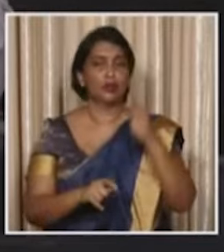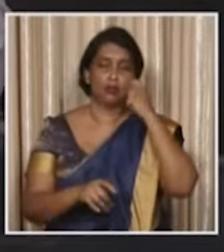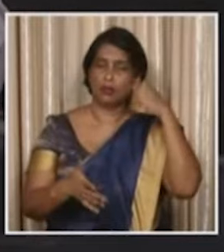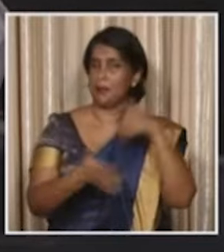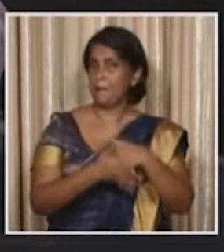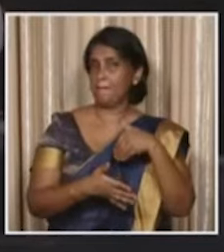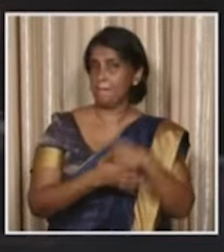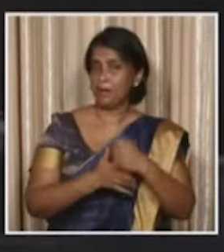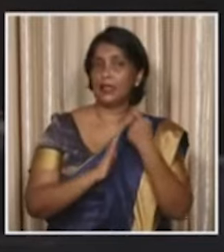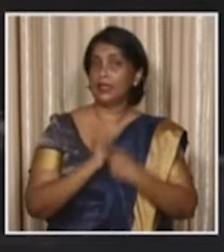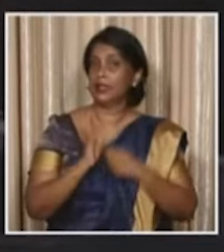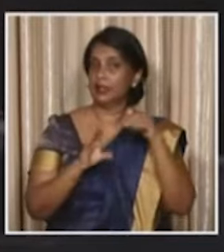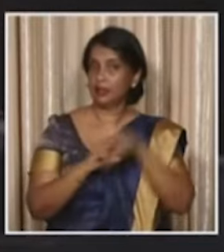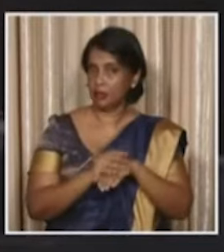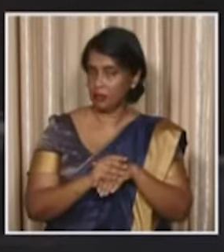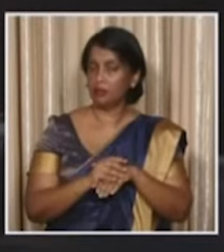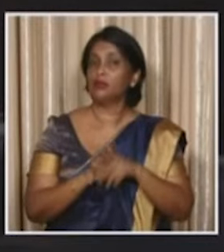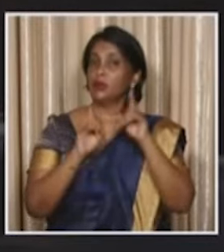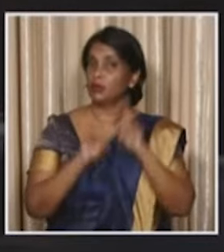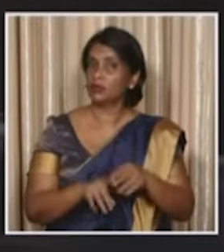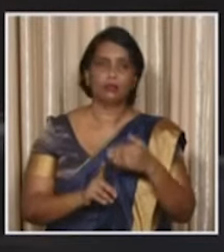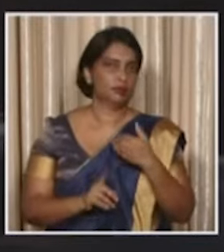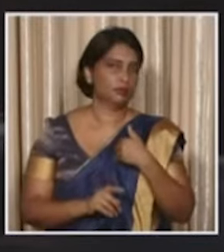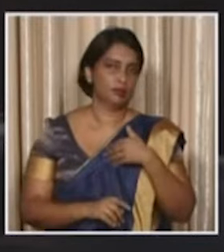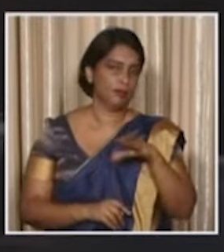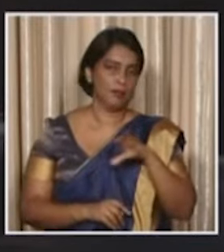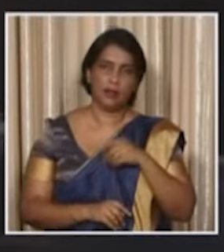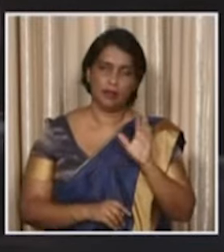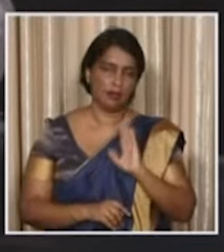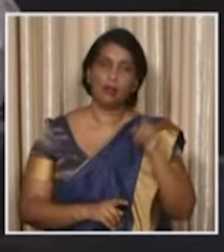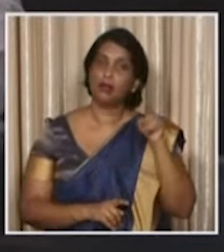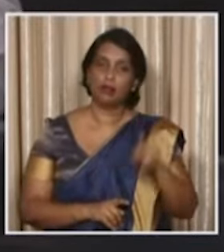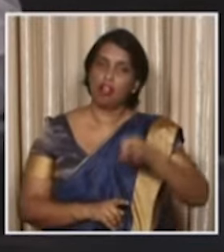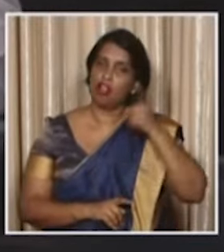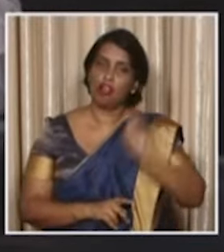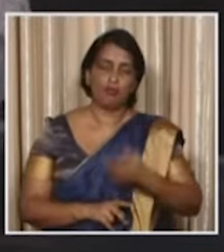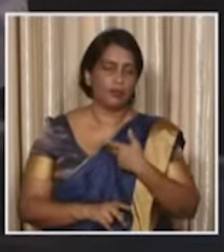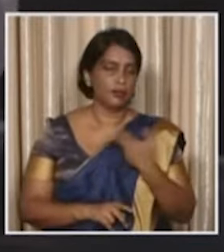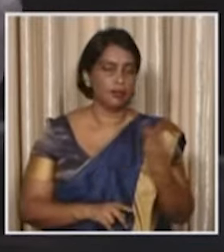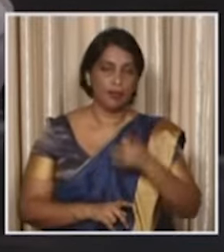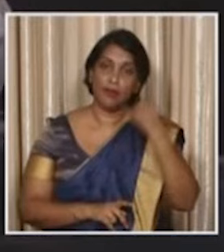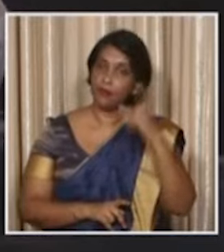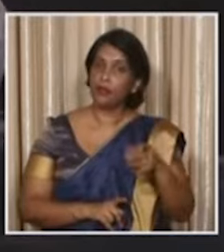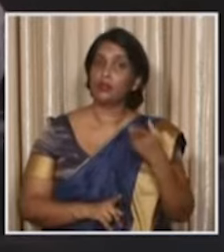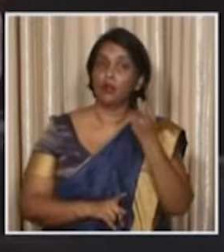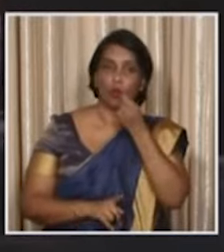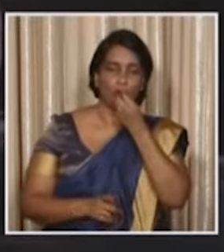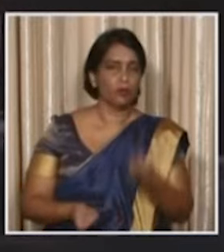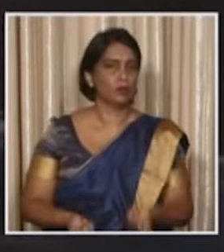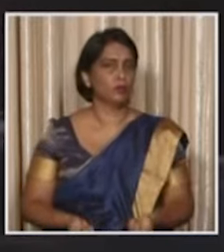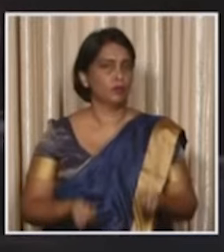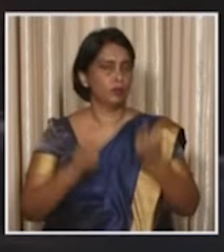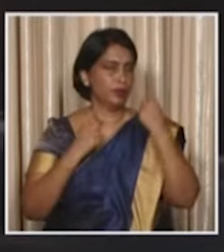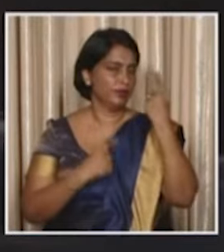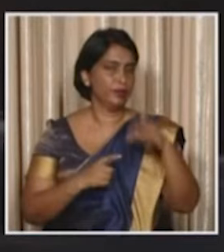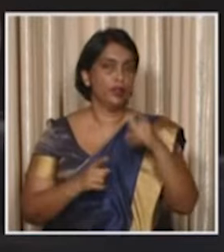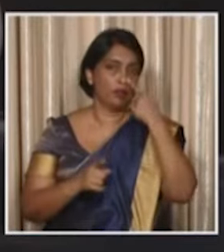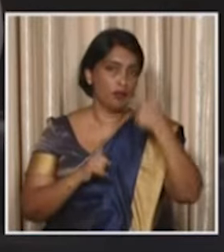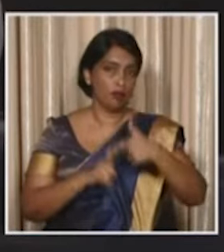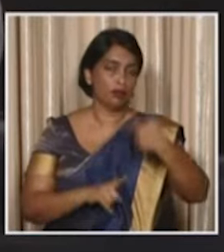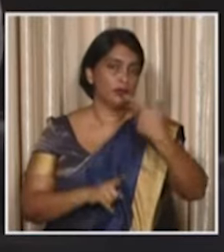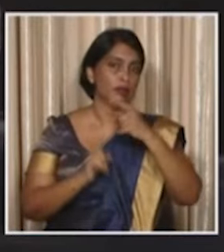පීඩාවටපත් කරන කොන්දේසි දැම්මා. ඒවට අපි එකඟ නැහැ, ඒව අනුමත කරන්න බෑ. ඒකෙන් තමයි බඩු මිල වැඩි උනේ, ඒකෙන් තමයි පෙට්‍රල්